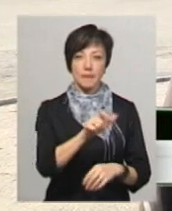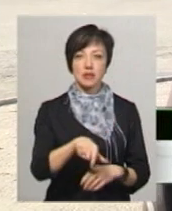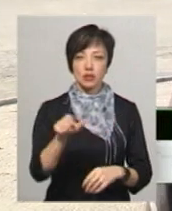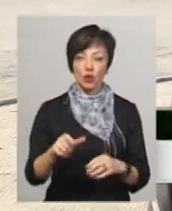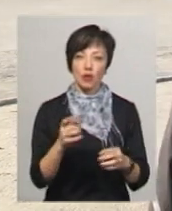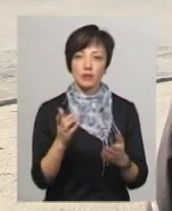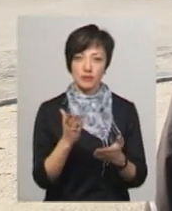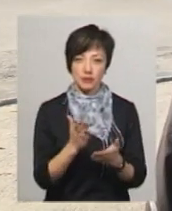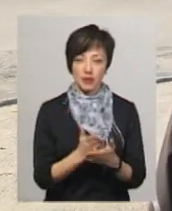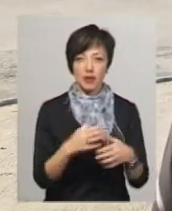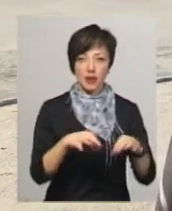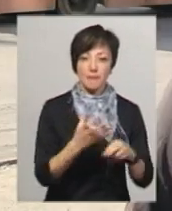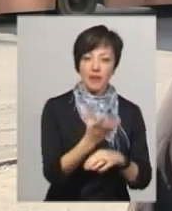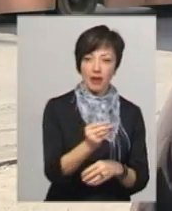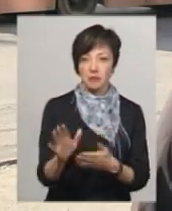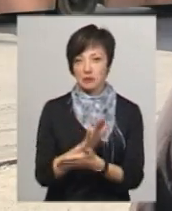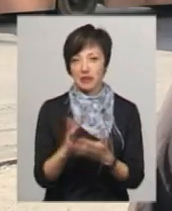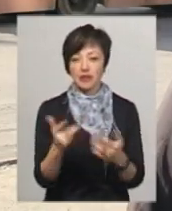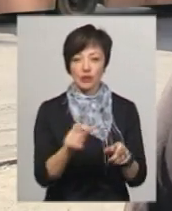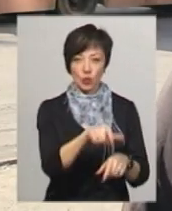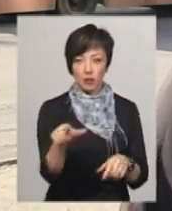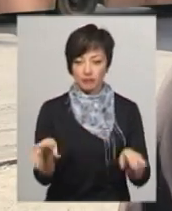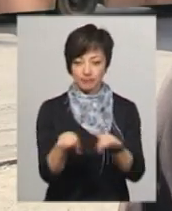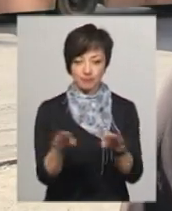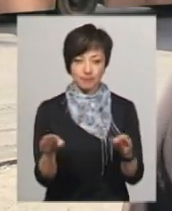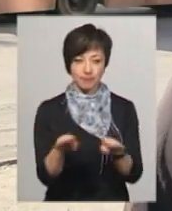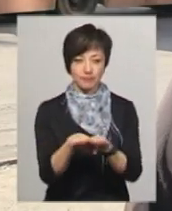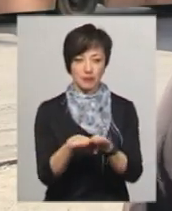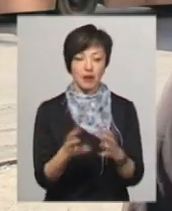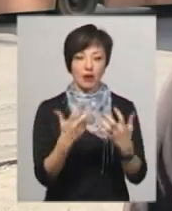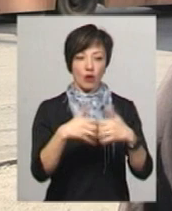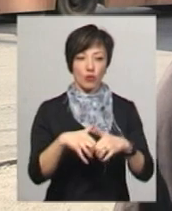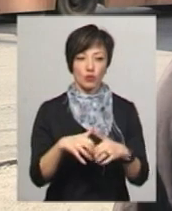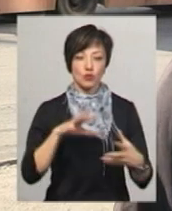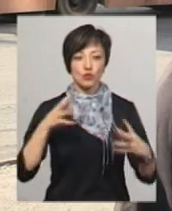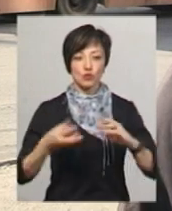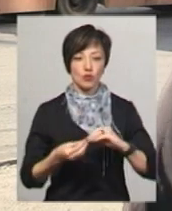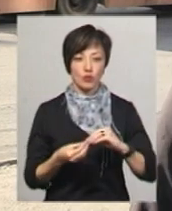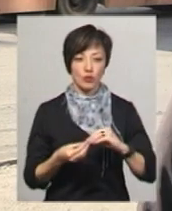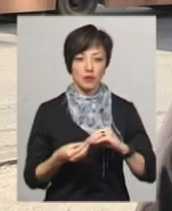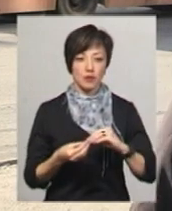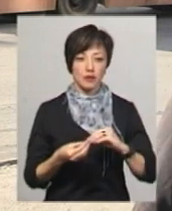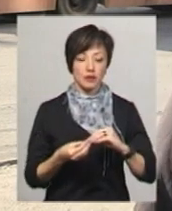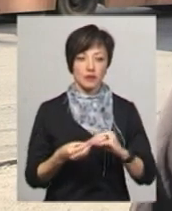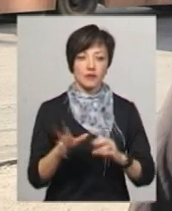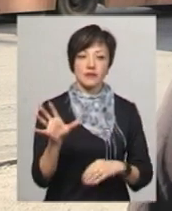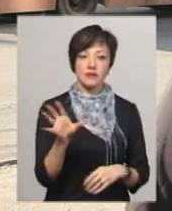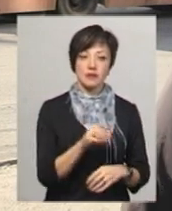пасажирів користується транспортом і скільки платних. Комунальне підприємство проводить підрахунок, сумує